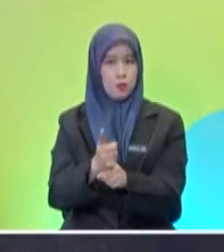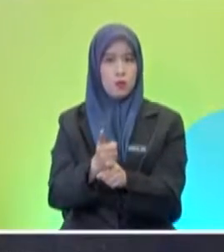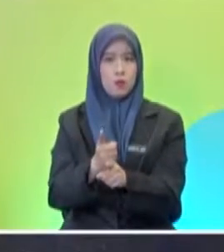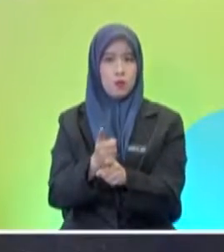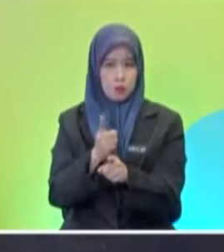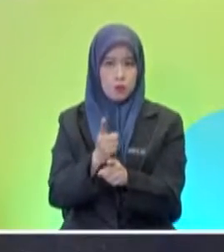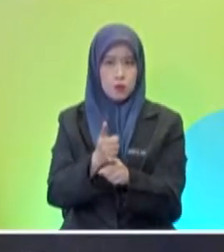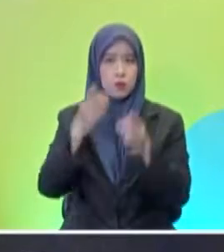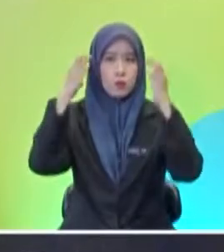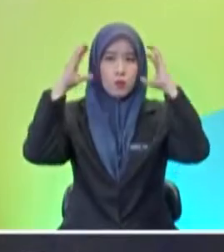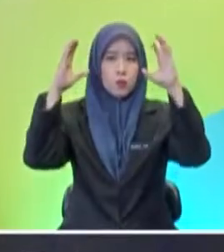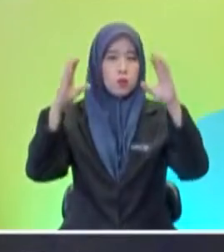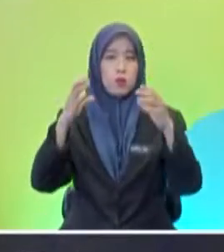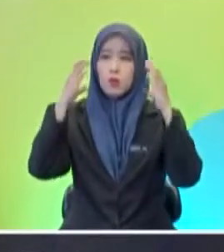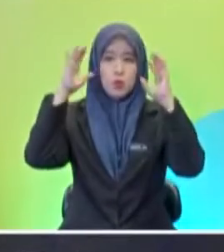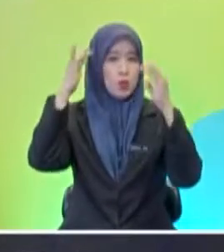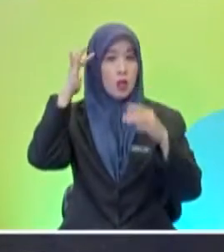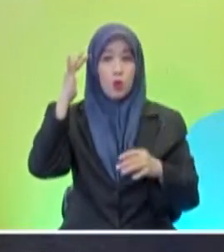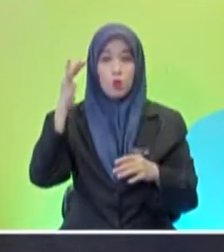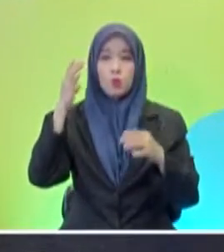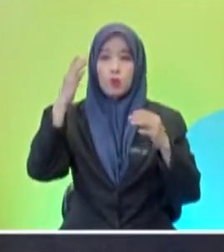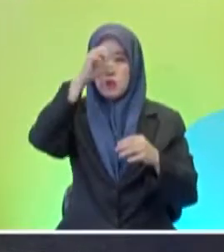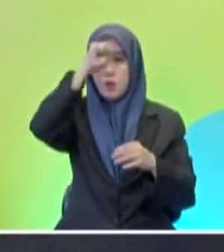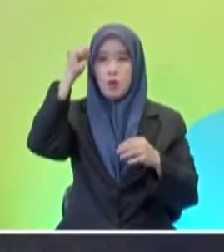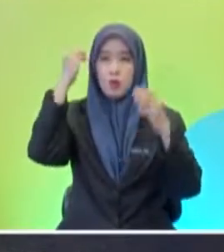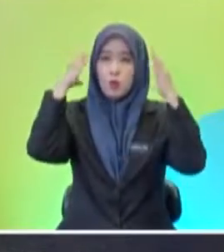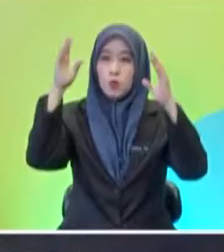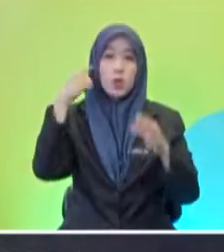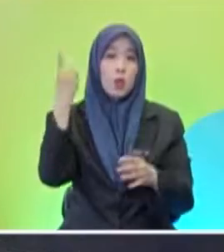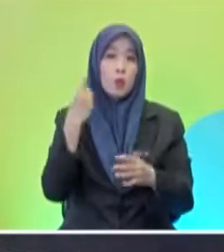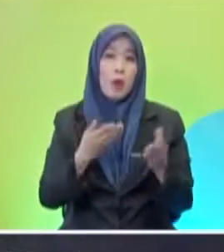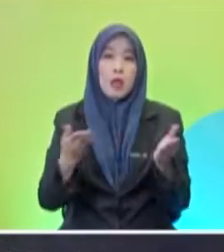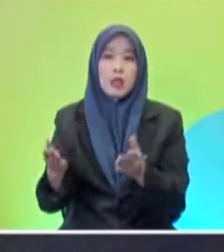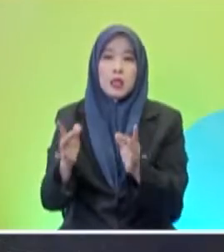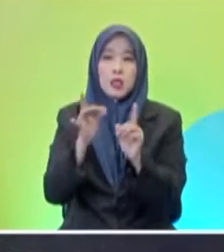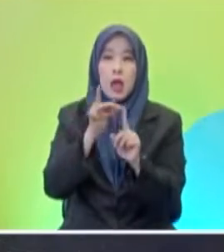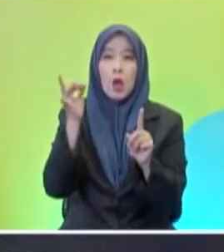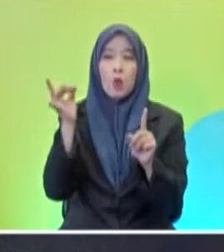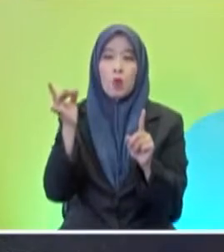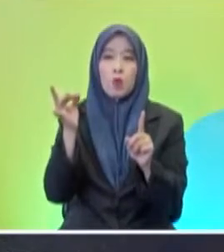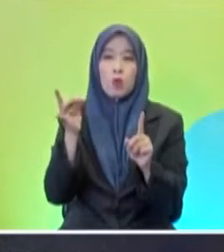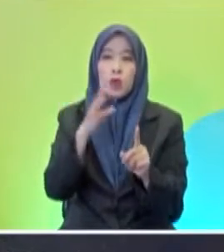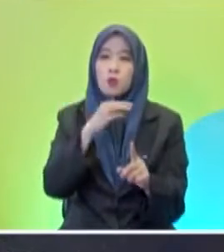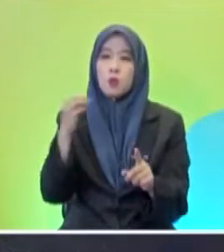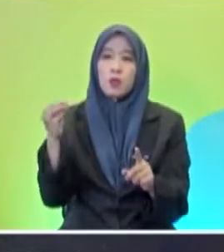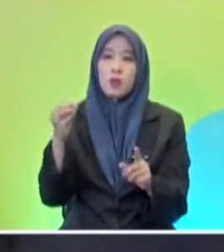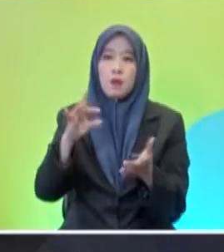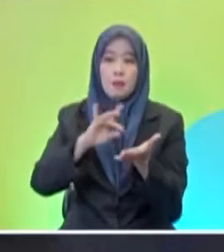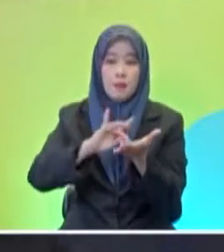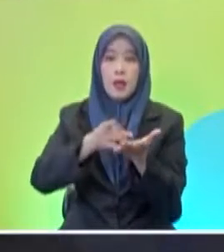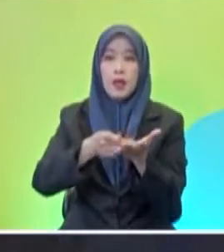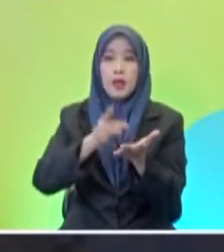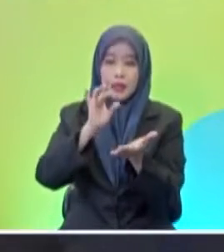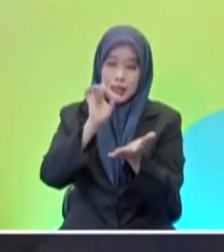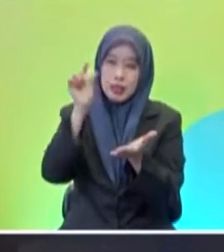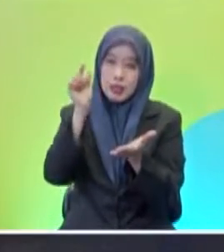cikgu. Oh, cikgu tak tahu sebab cikgu pagi dia makan kangkung selalu. Dan juga pelet yang kecil-kecil kena tu. Kena ubah selera sikit cikgu. Oh, iyalah